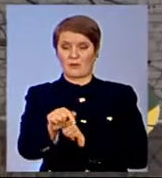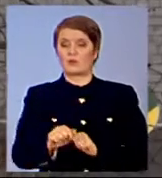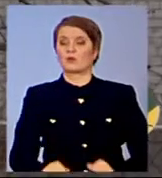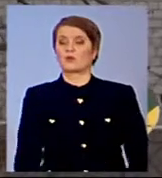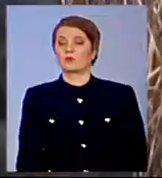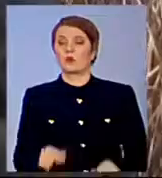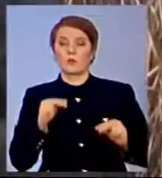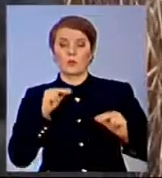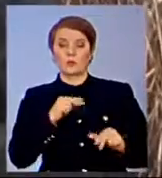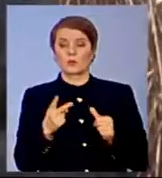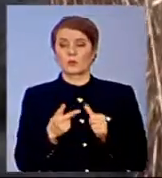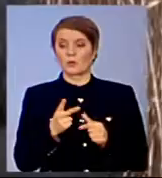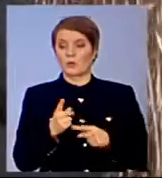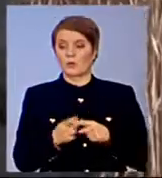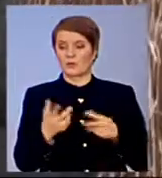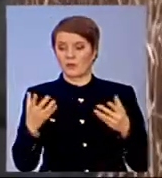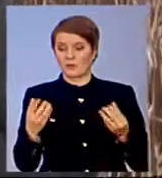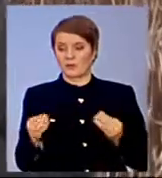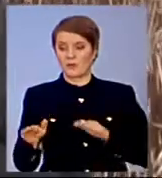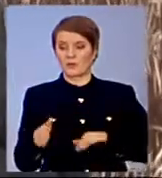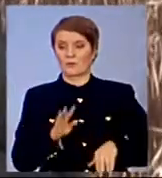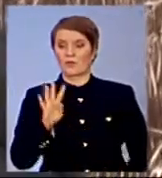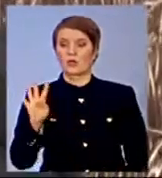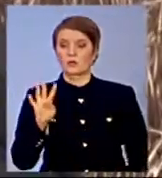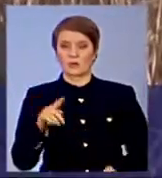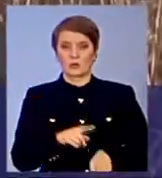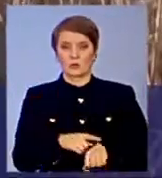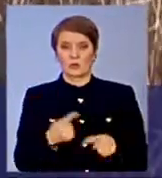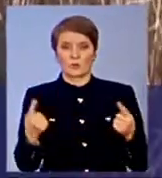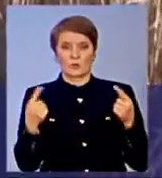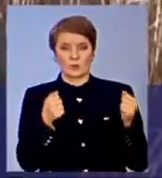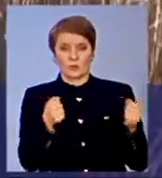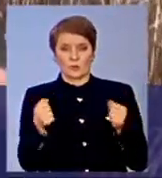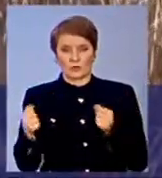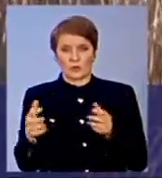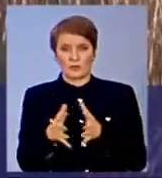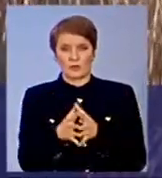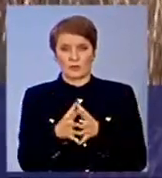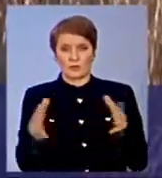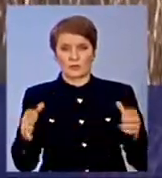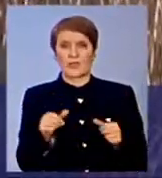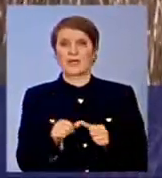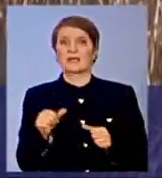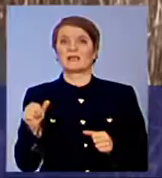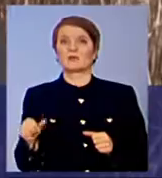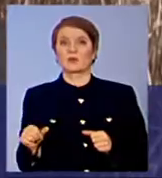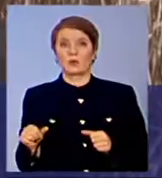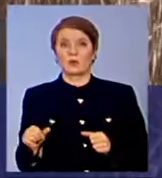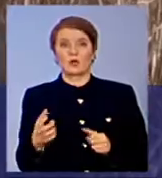Працюють в другій половині дня, після 4-ї години. Крупнокаліберні кулемети в більшості, але крім того, ще є